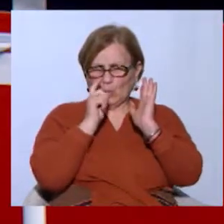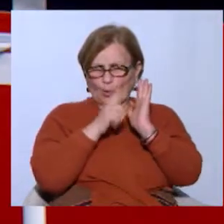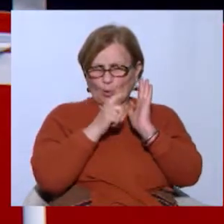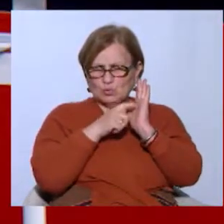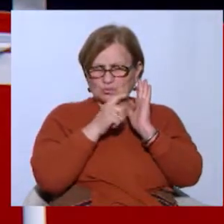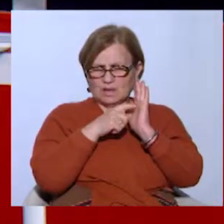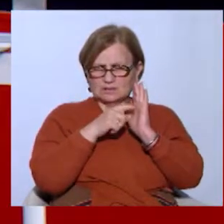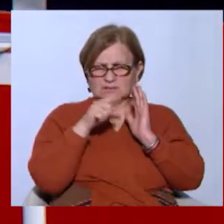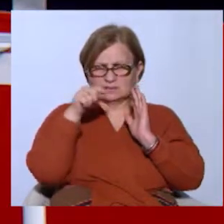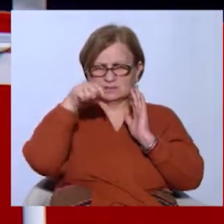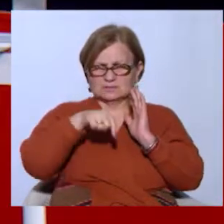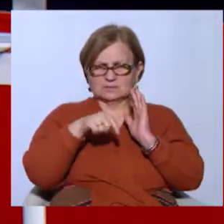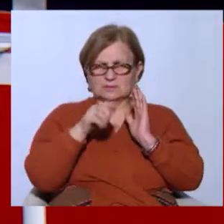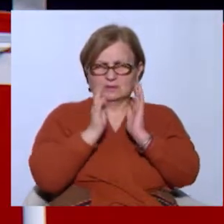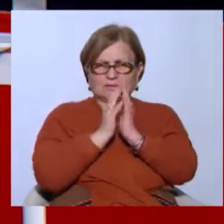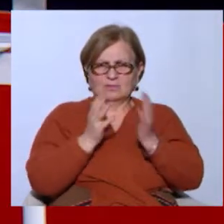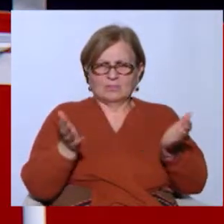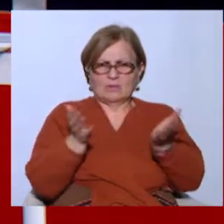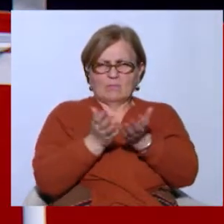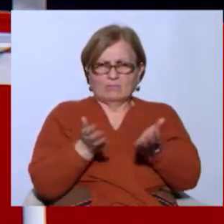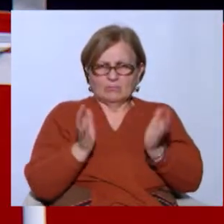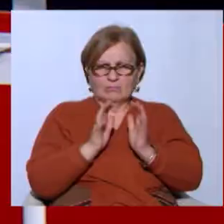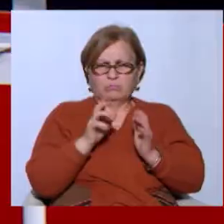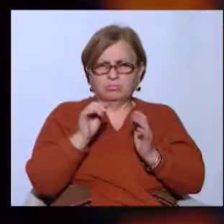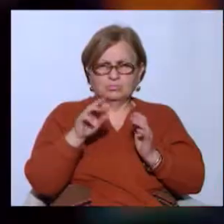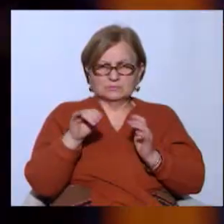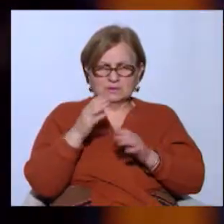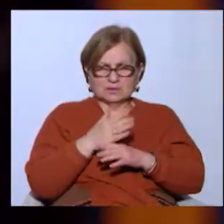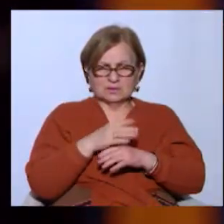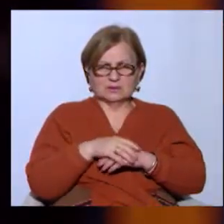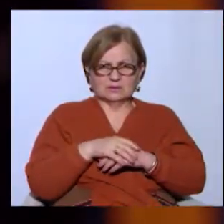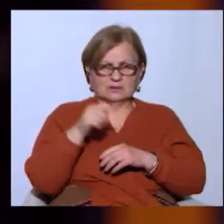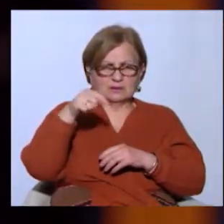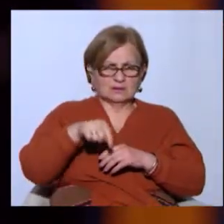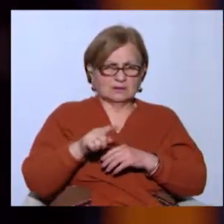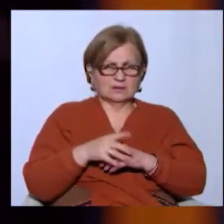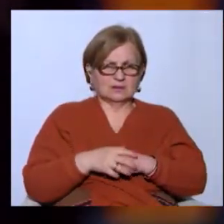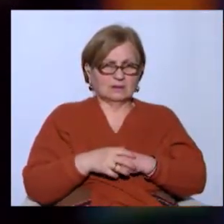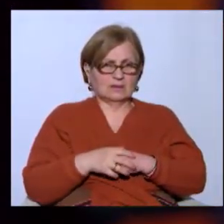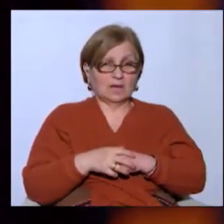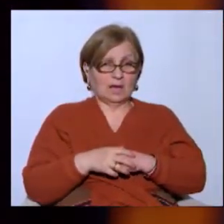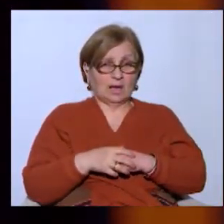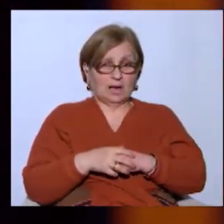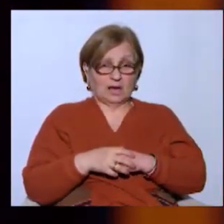არის აქ. ბუდეც არის ჩიტის. ნეტა რა არის? რანაირი, ვაი!